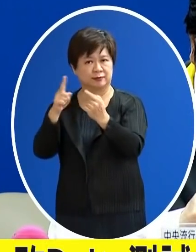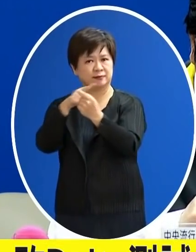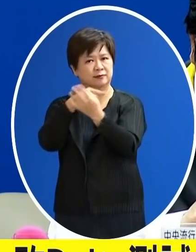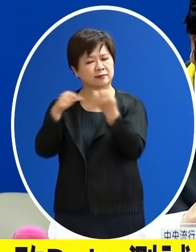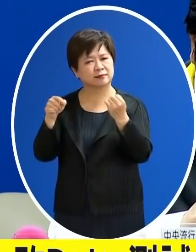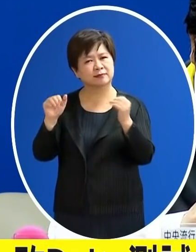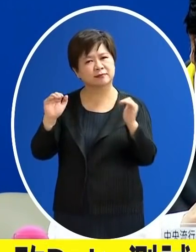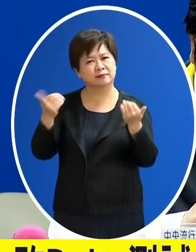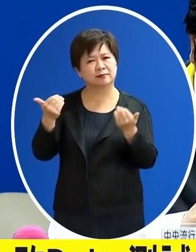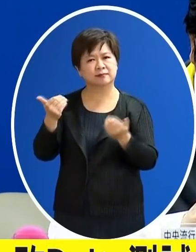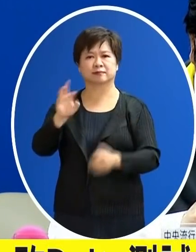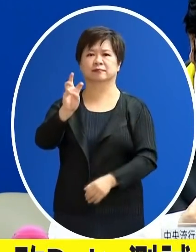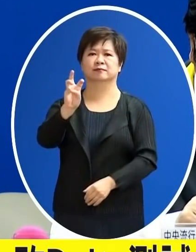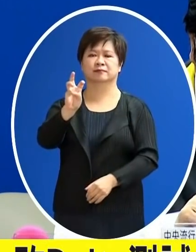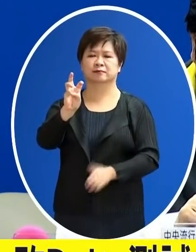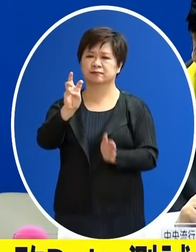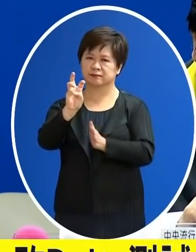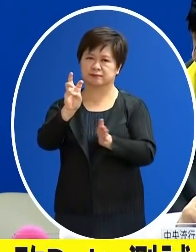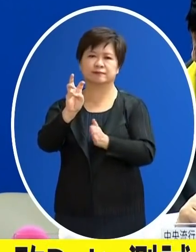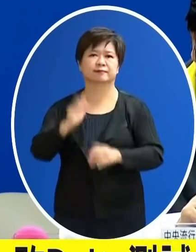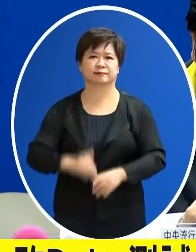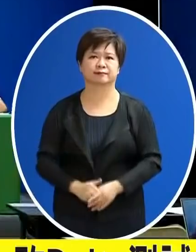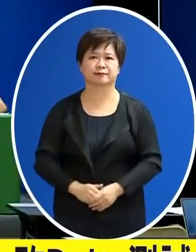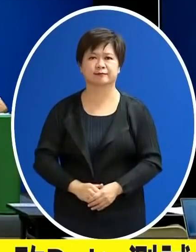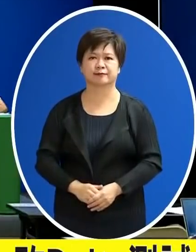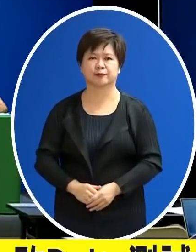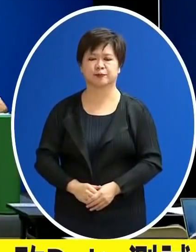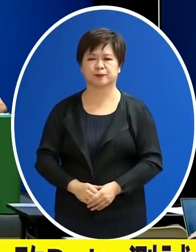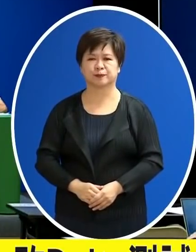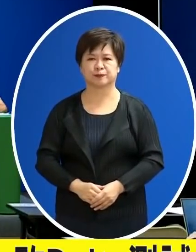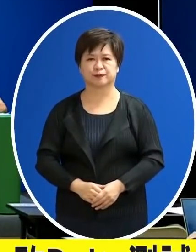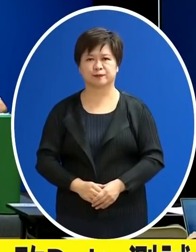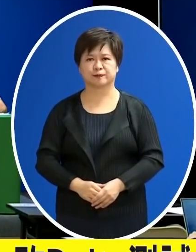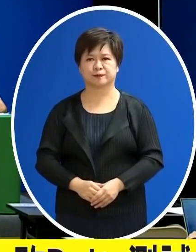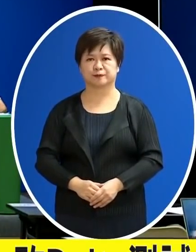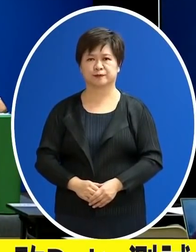哦，大概暂列30人啊以上。